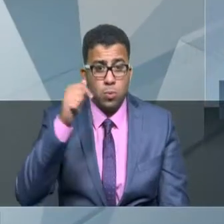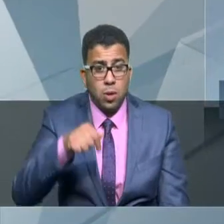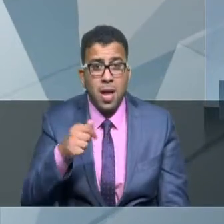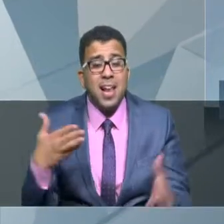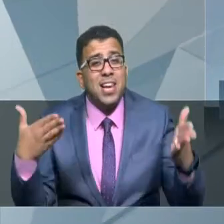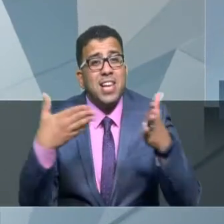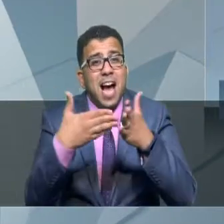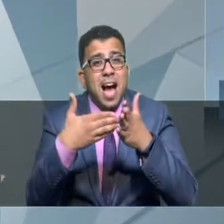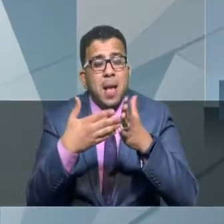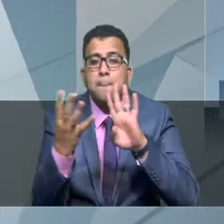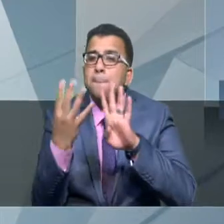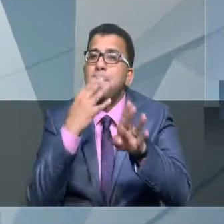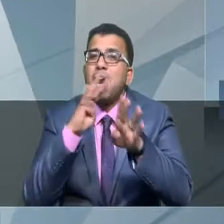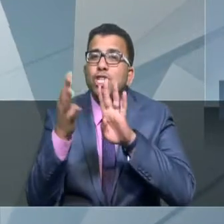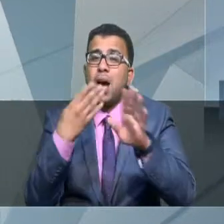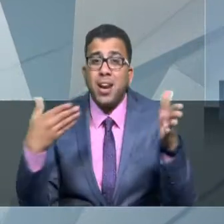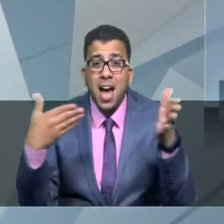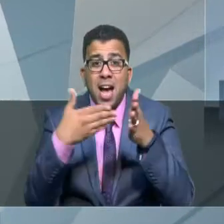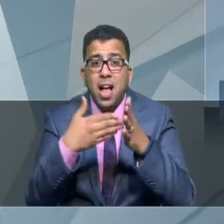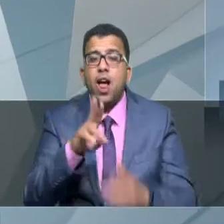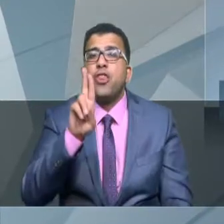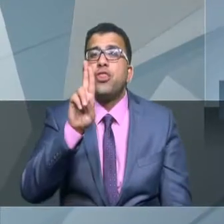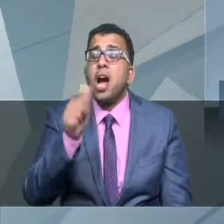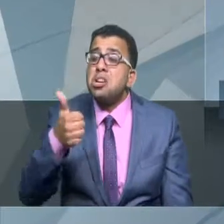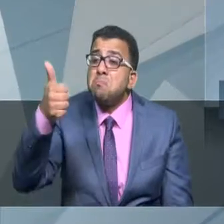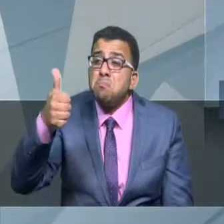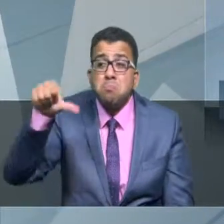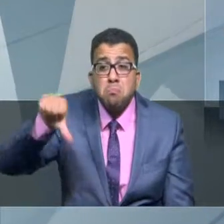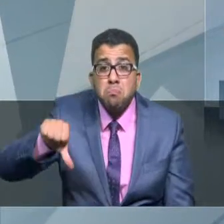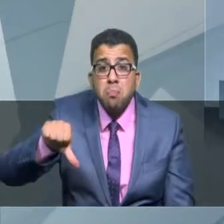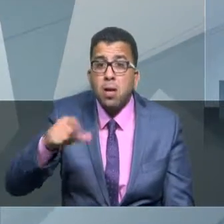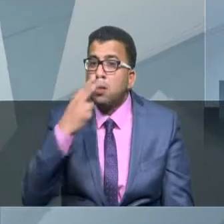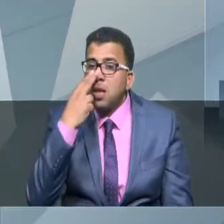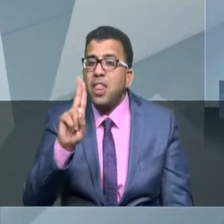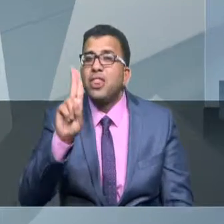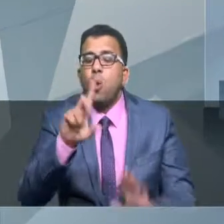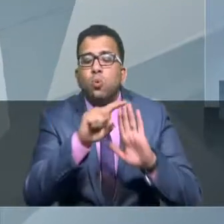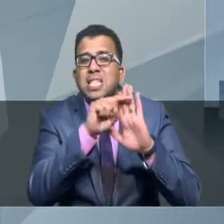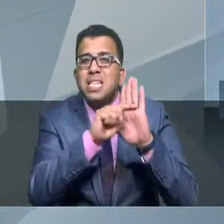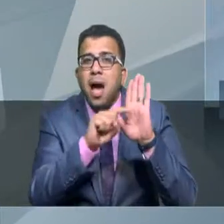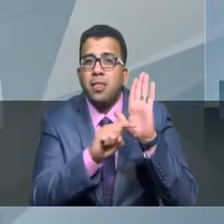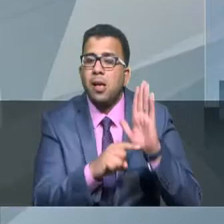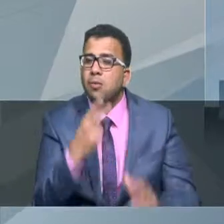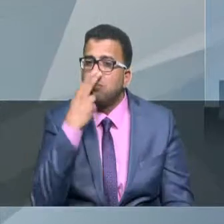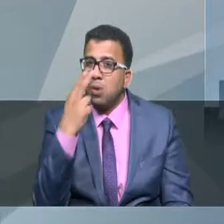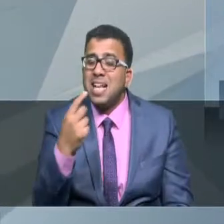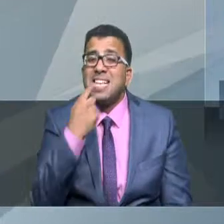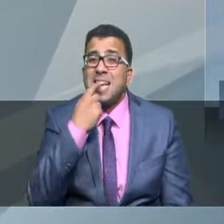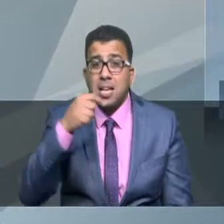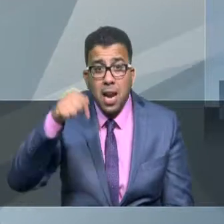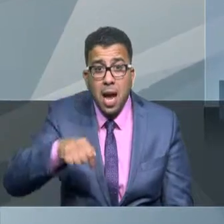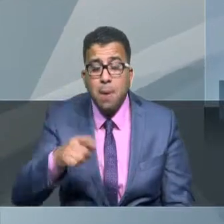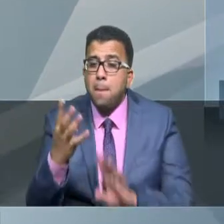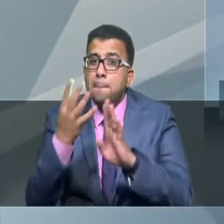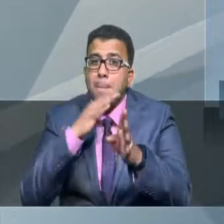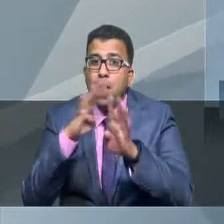نهاية كل مهرجان يتم تقييم المهرجان ووضع التوصيات المناسبة، ففي هذا العام إن شاء الله بيكون